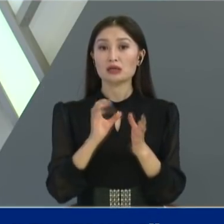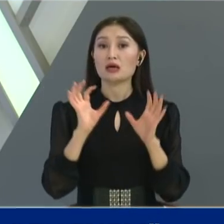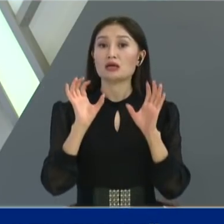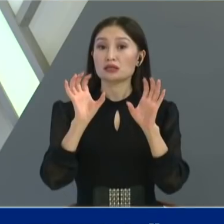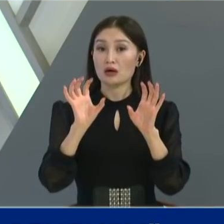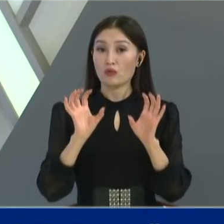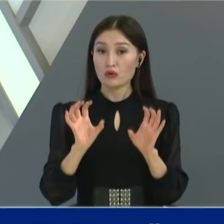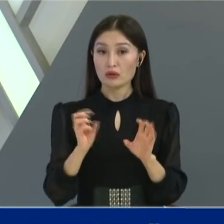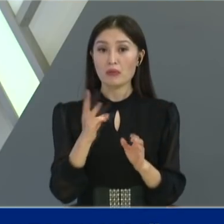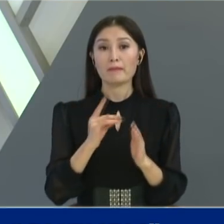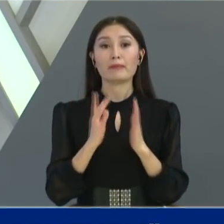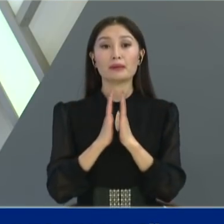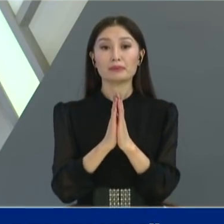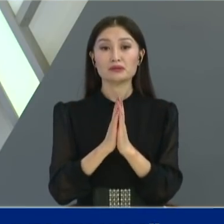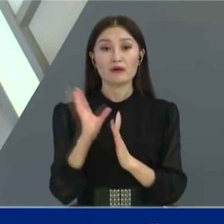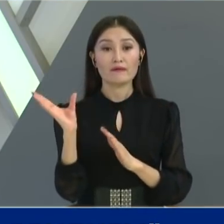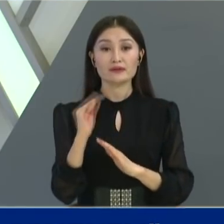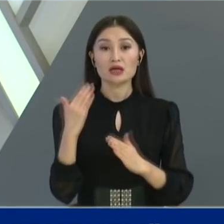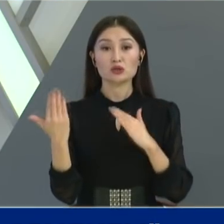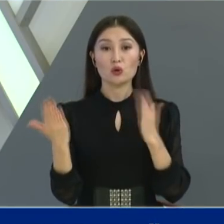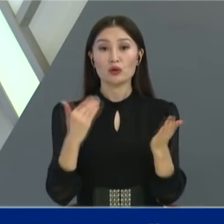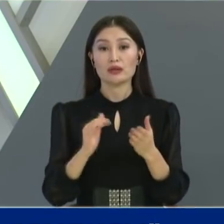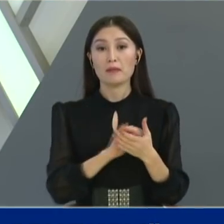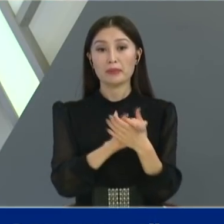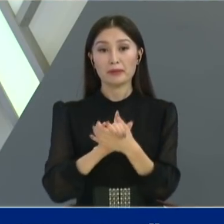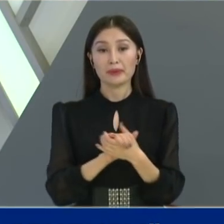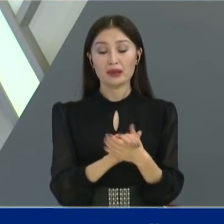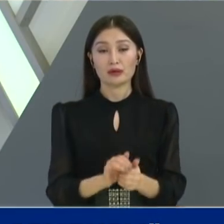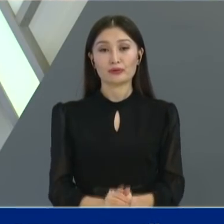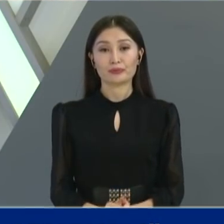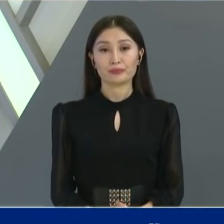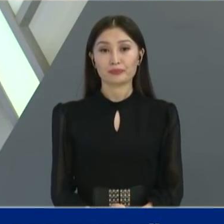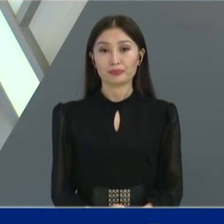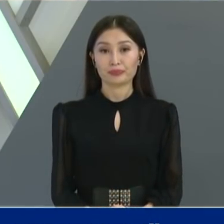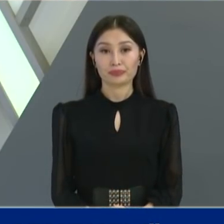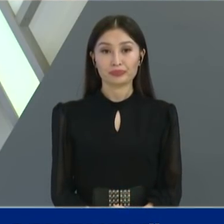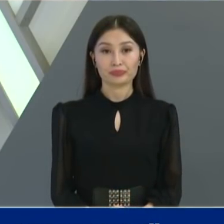легитимными. Мы призываем все стороны к применению.